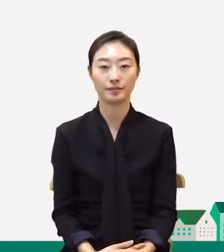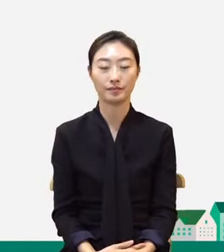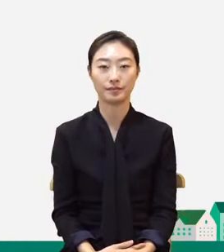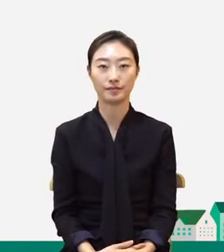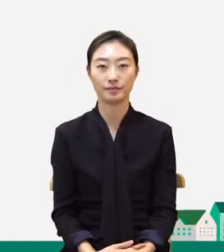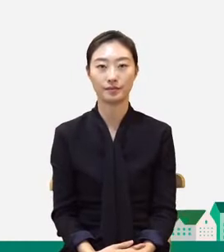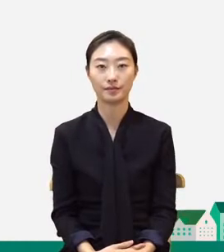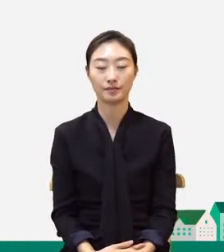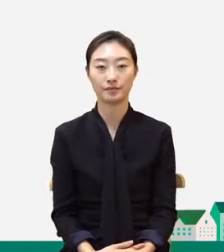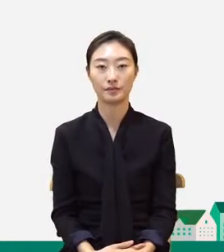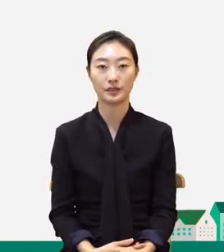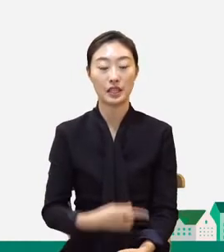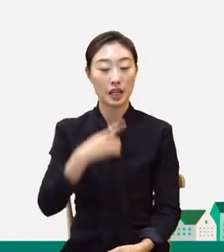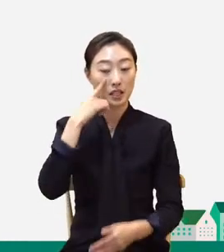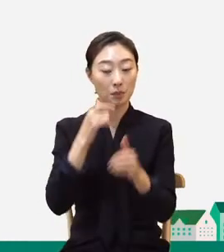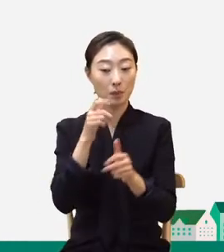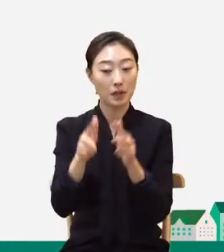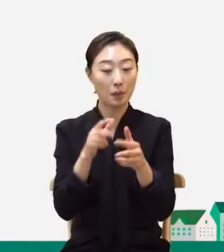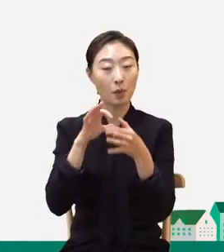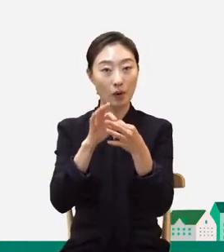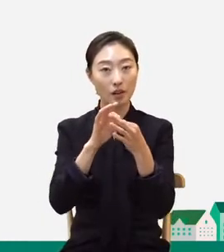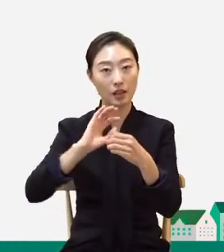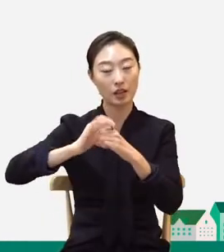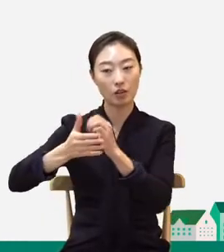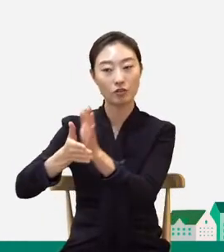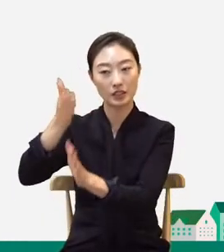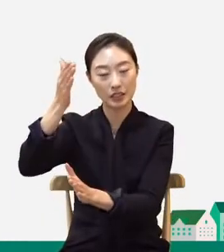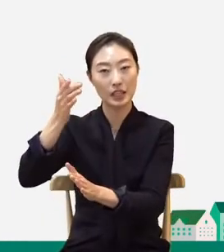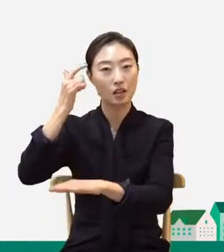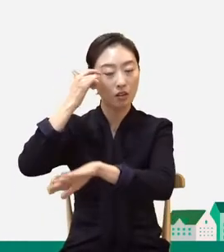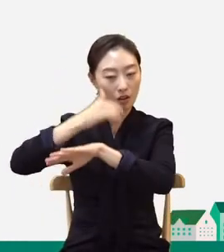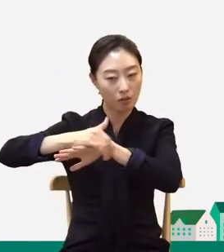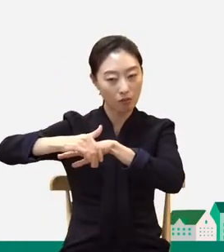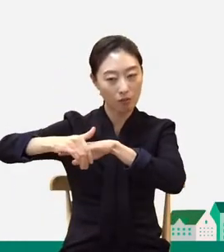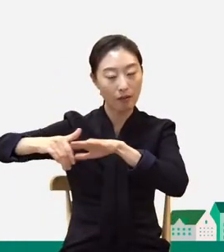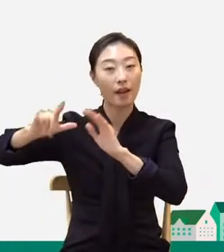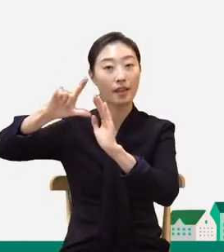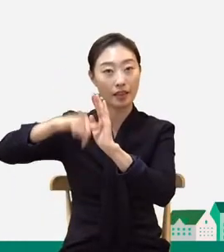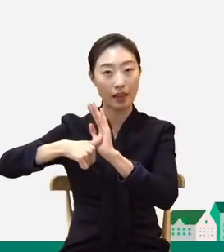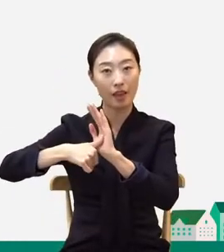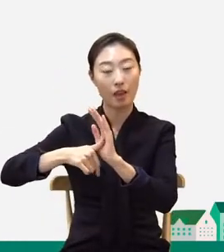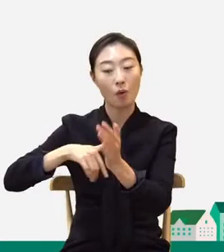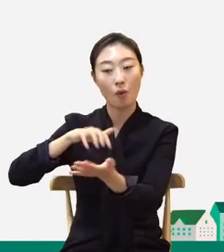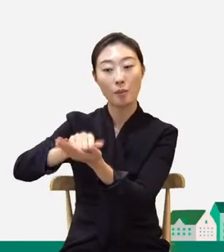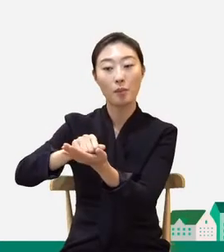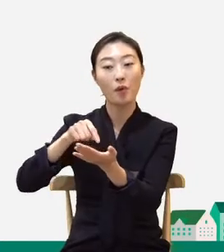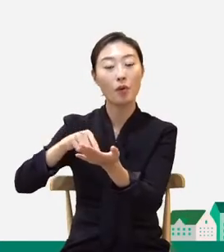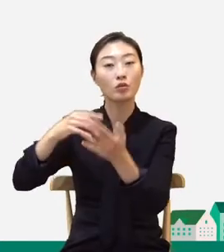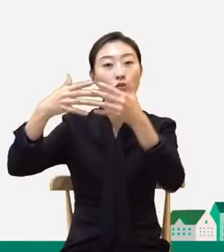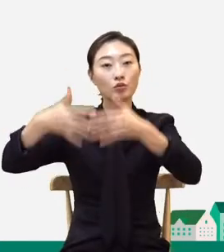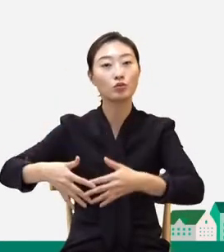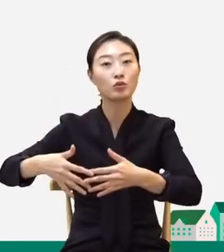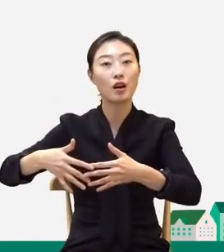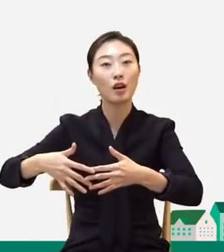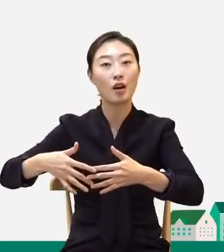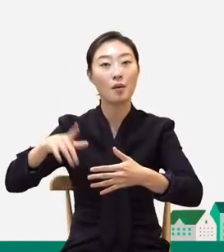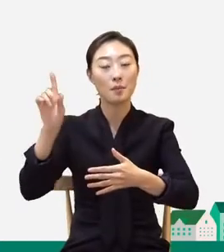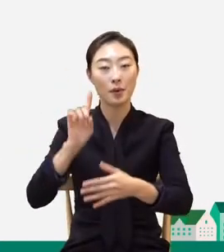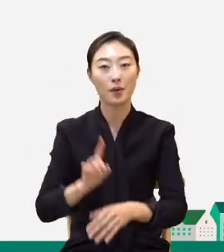그래서 이제 시범사업과 관련돼서 대구시에서 설계를 하면서 확보했던 인프라가